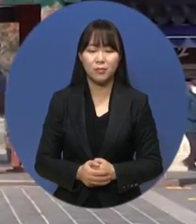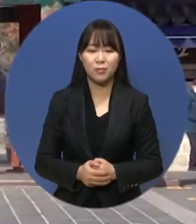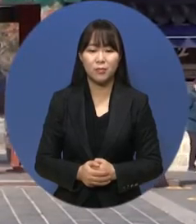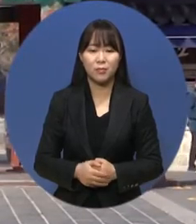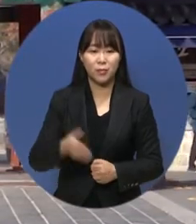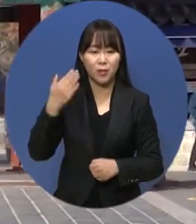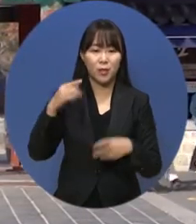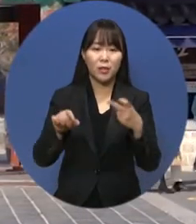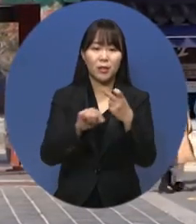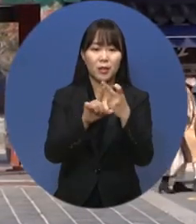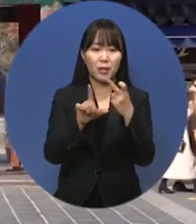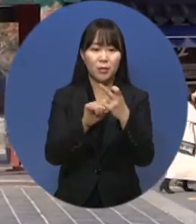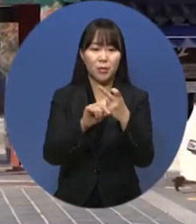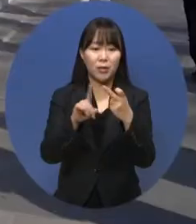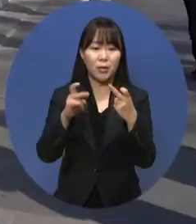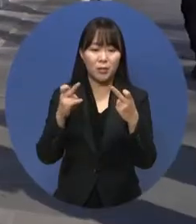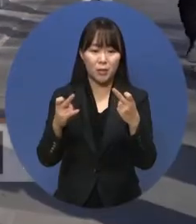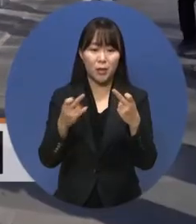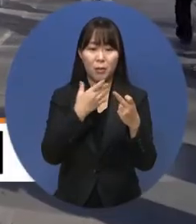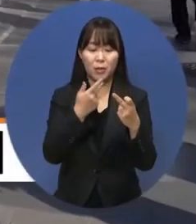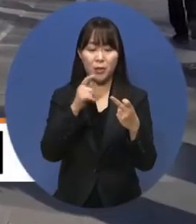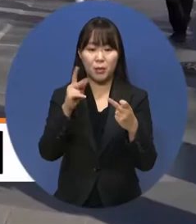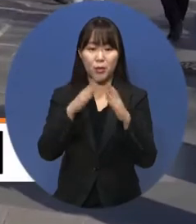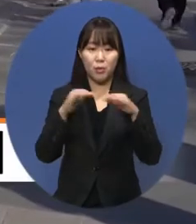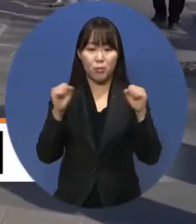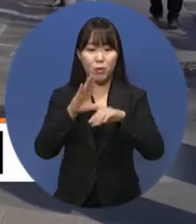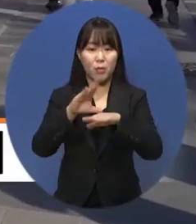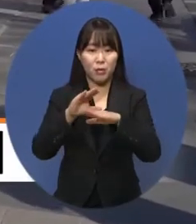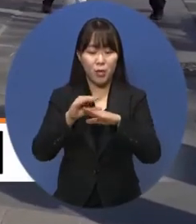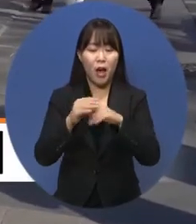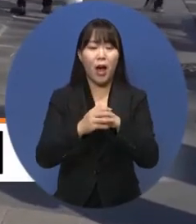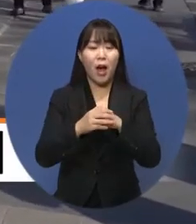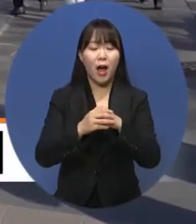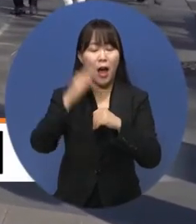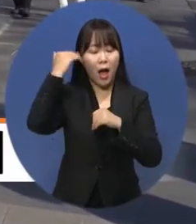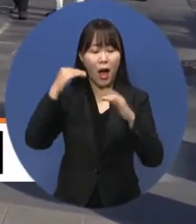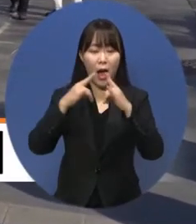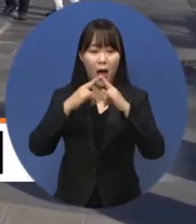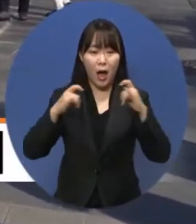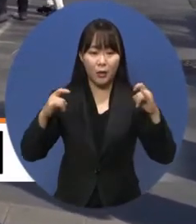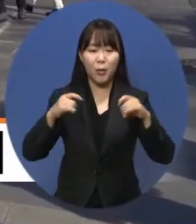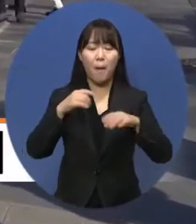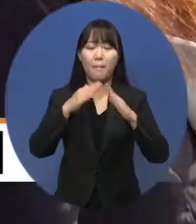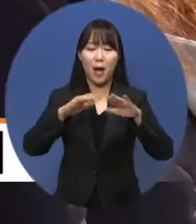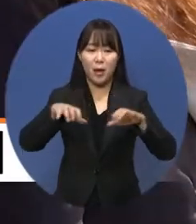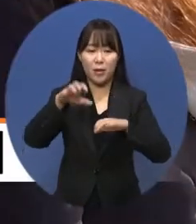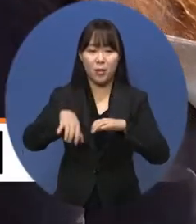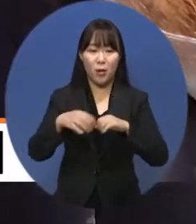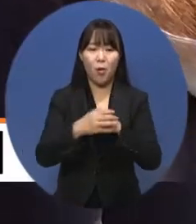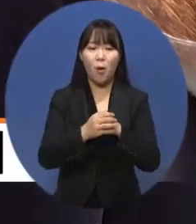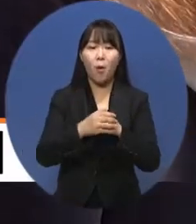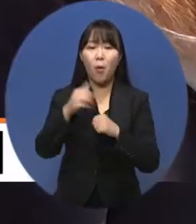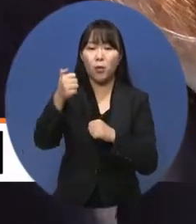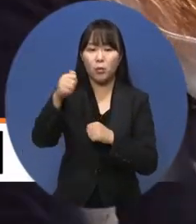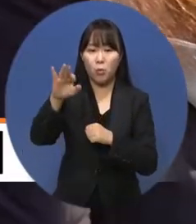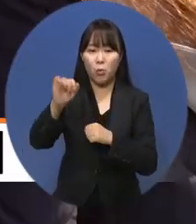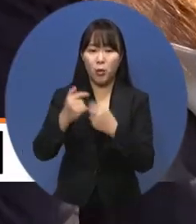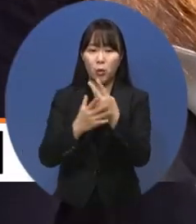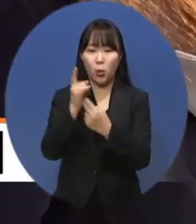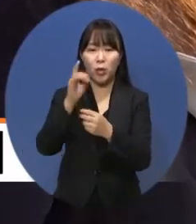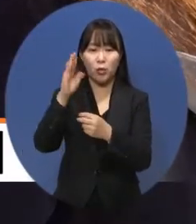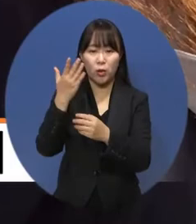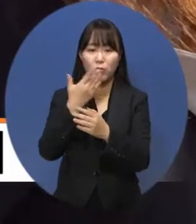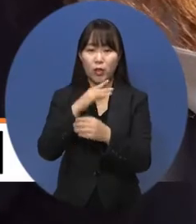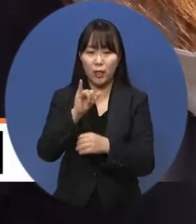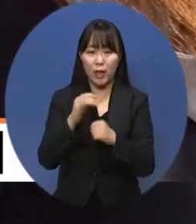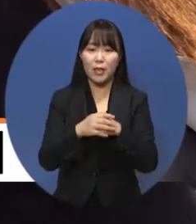12월 10일 복지 tv 전복 방송은 전주 한옥마을에서 복지 tv 채널 번호를 55번 으로 통일 될 수 있도록